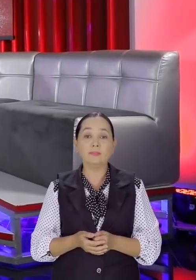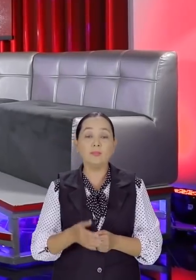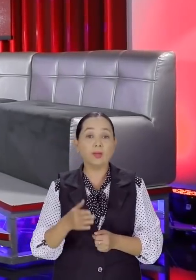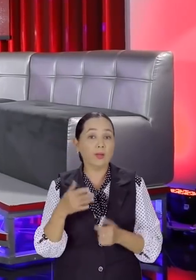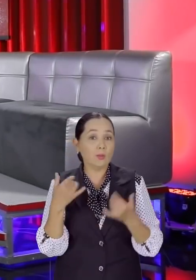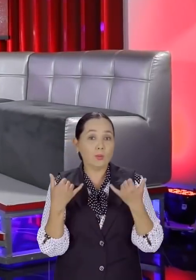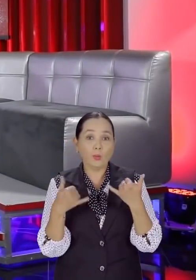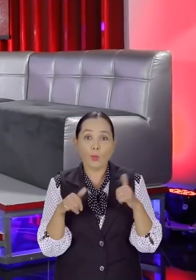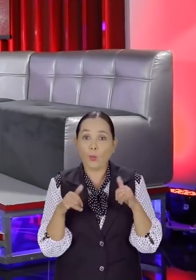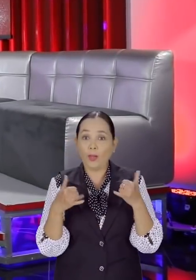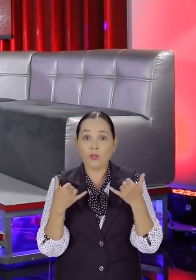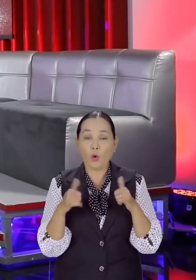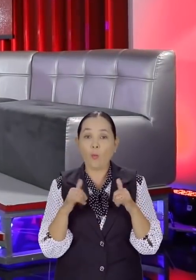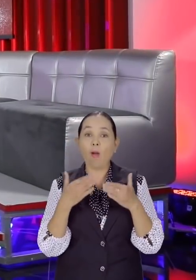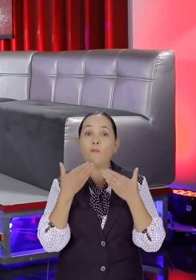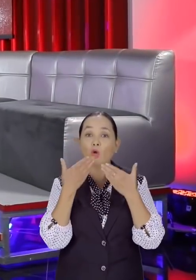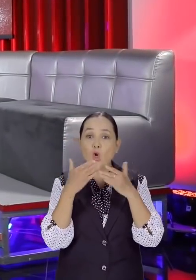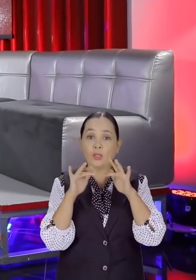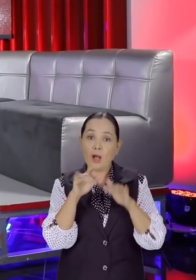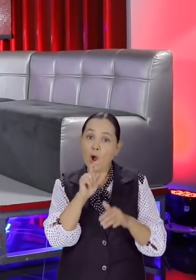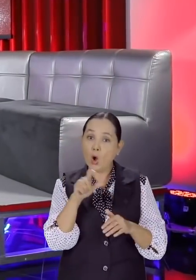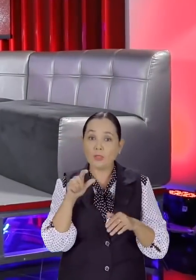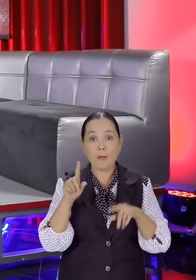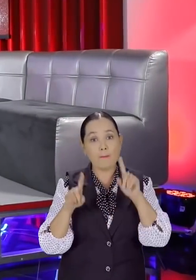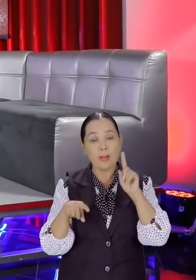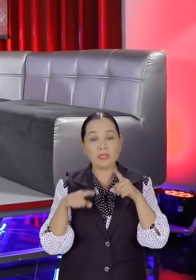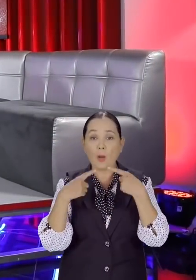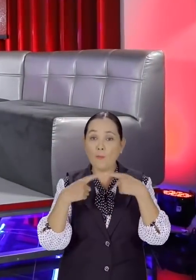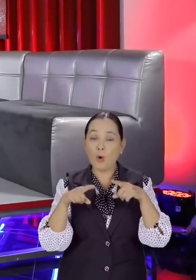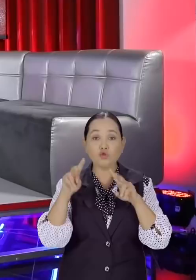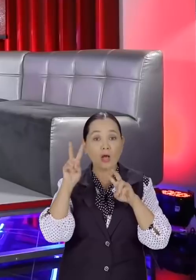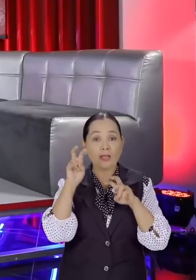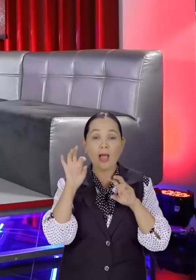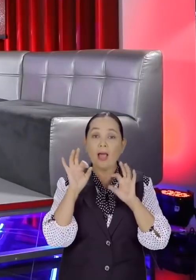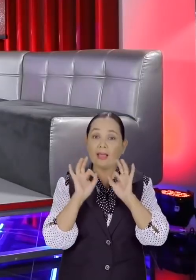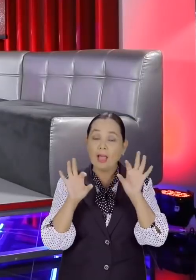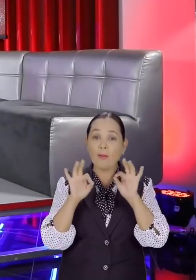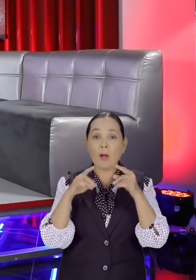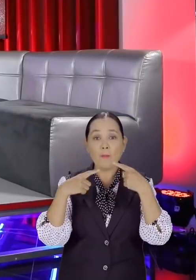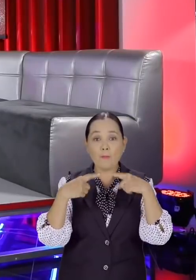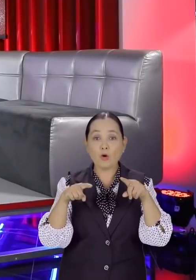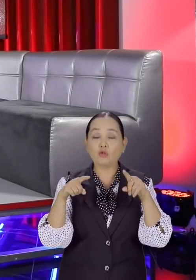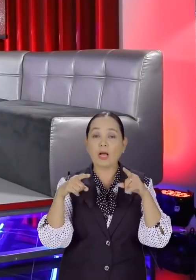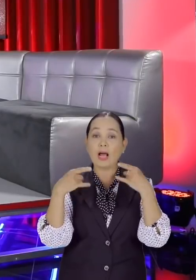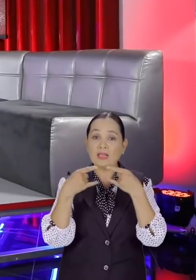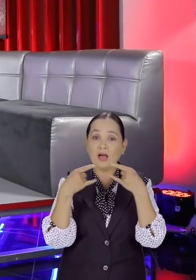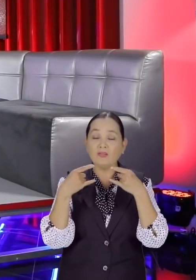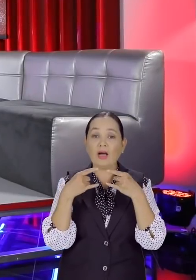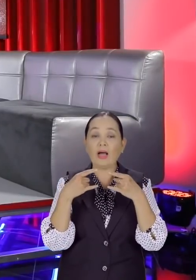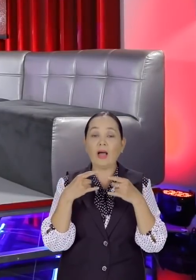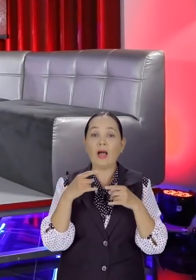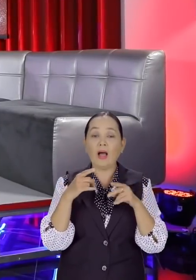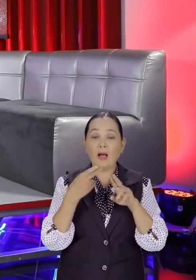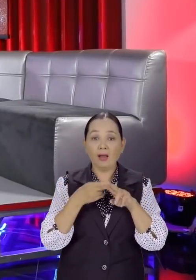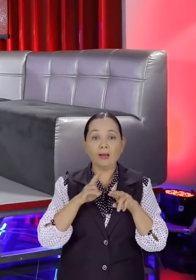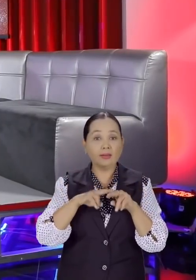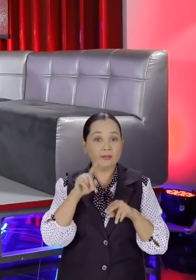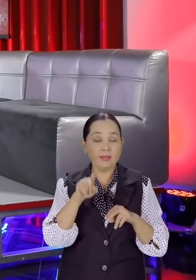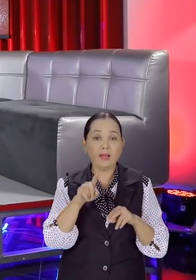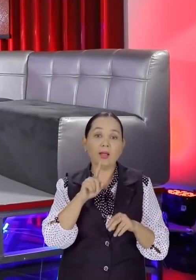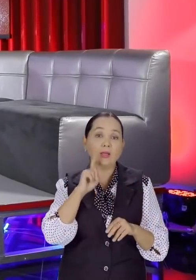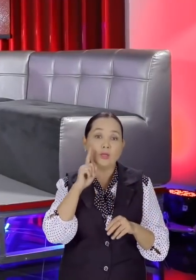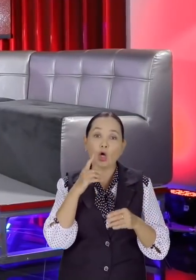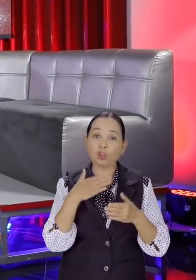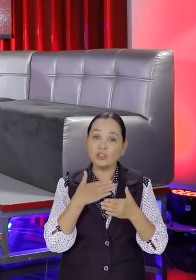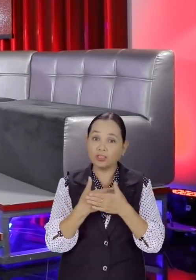Yo, toba deb murojaat qiladi odamlar ba'zida. Boshqa narsa haqida gapirib turib, boshqa narsa lavqib ketib qoladi ba'zida. Bu